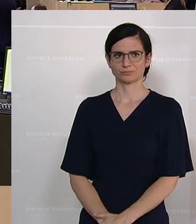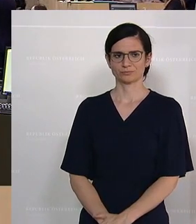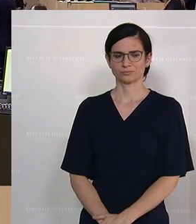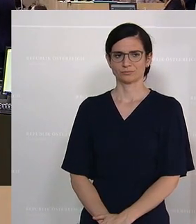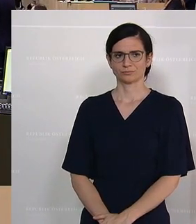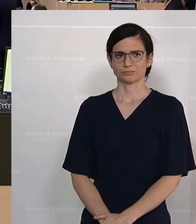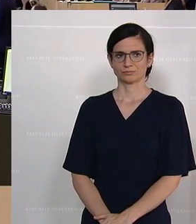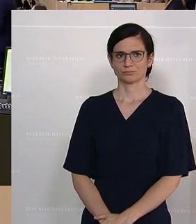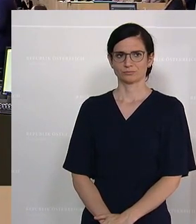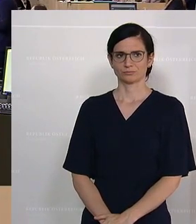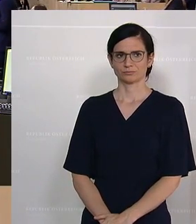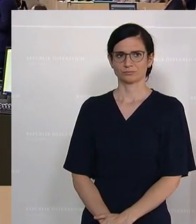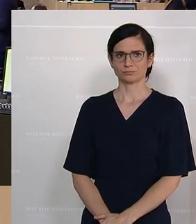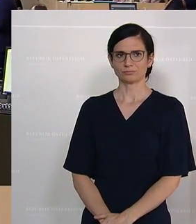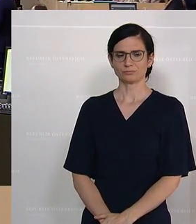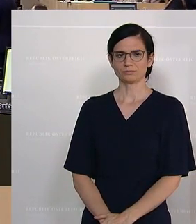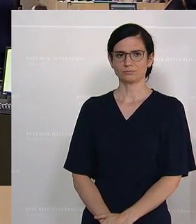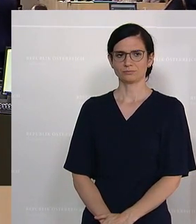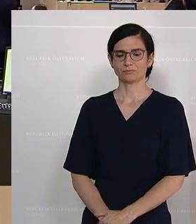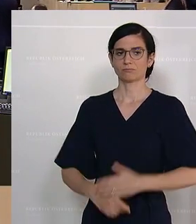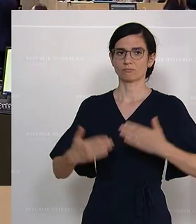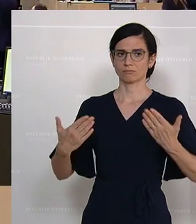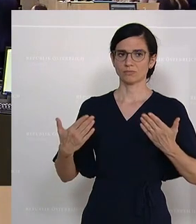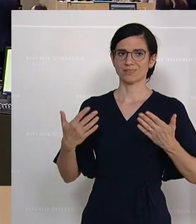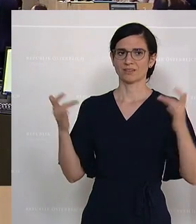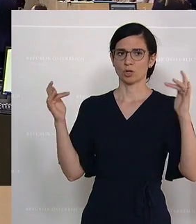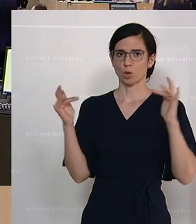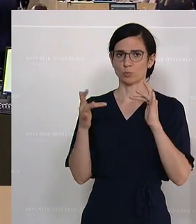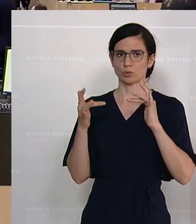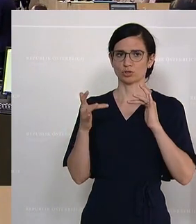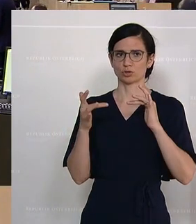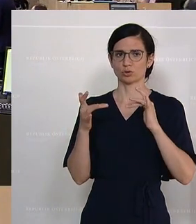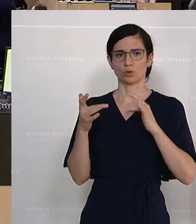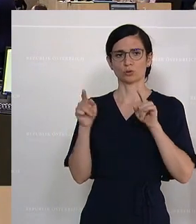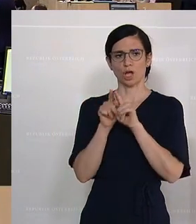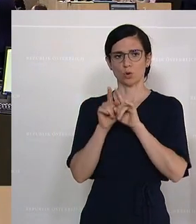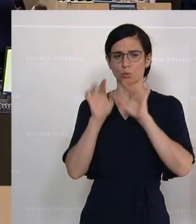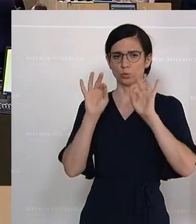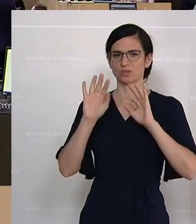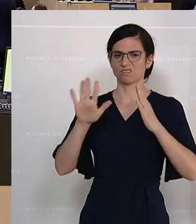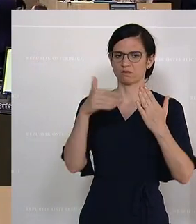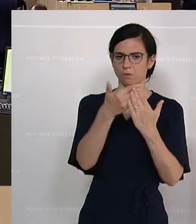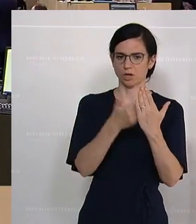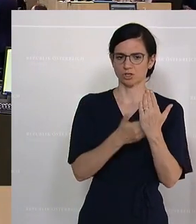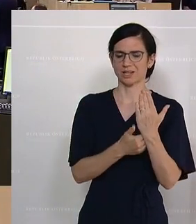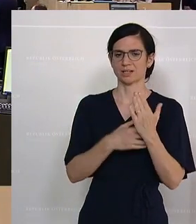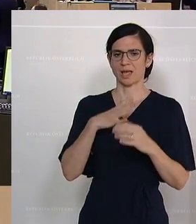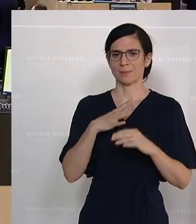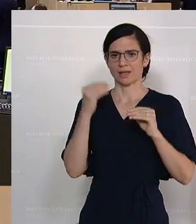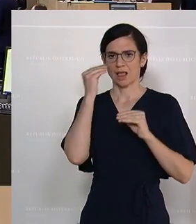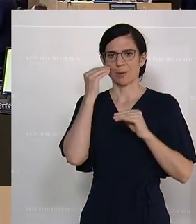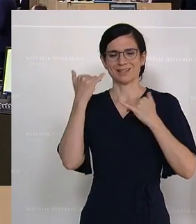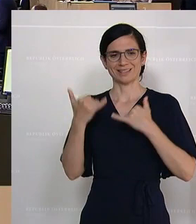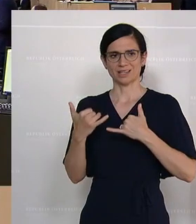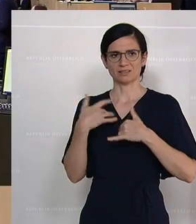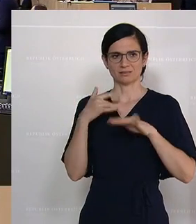und das möchte ich gar nicht sagen dass die vorschläge der opposition völlig falsch sind ich glaube war dass wir mit diesem paket